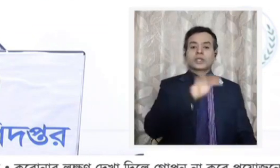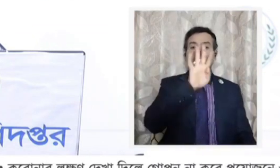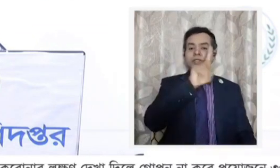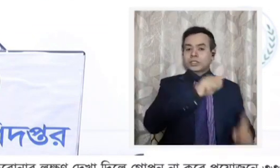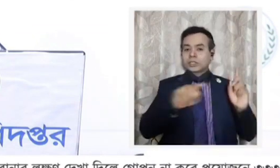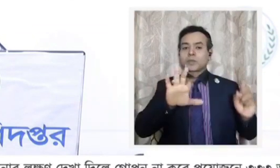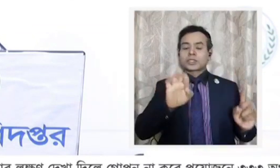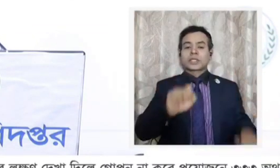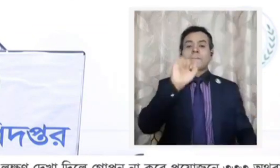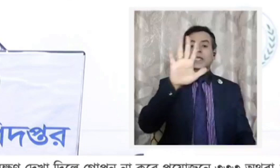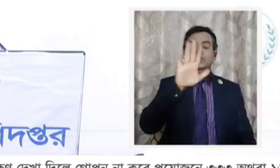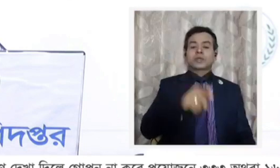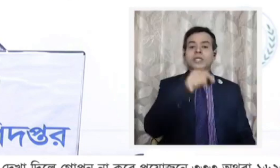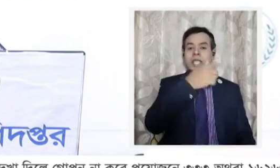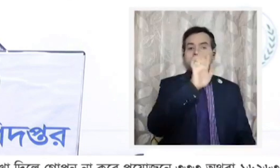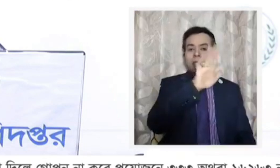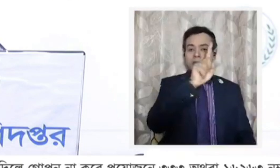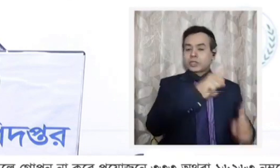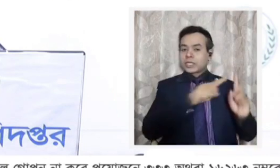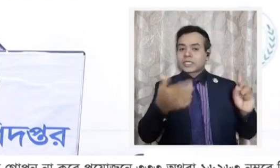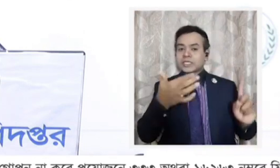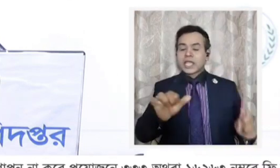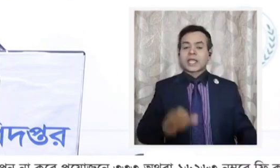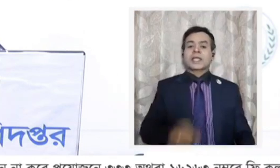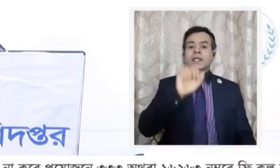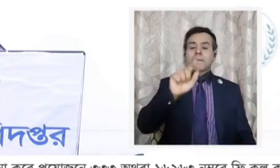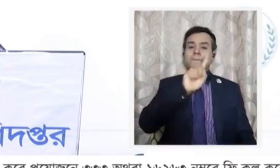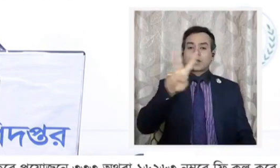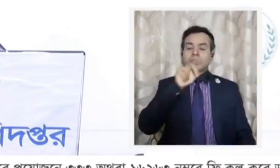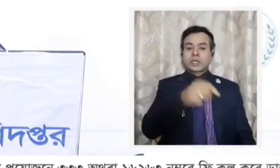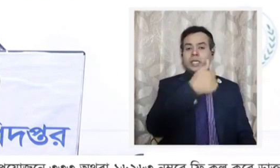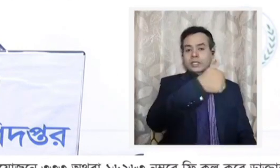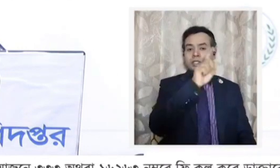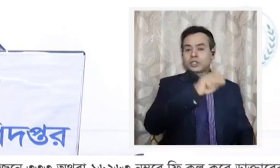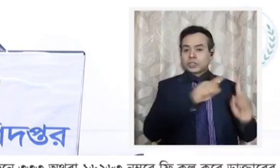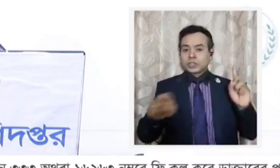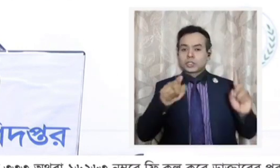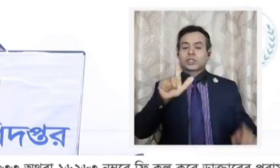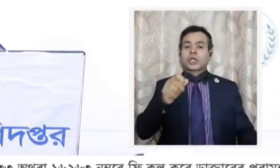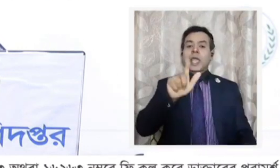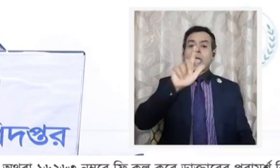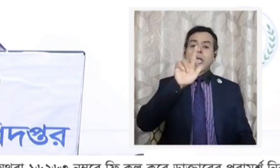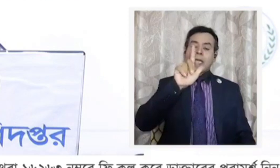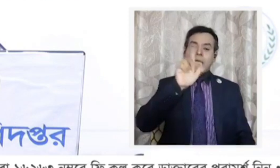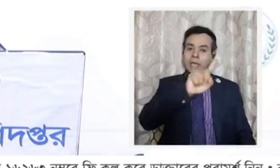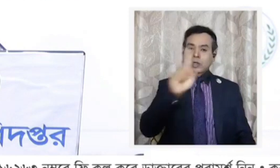এবং বয়স বিভাজনে 31 থেকে 40 বছর 4 জন, 41 থেকে 50 5 জন, 51 থেকে 60 12 জন,